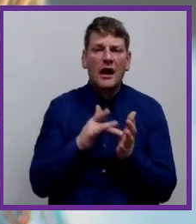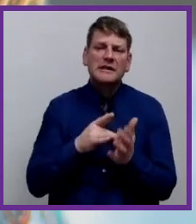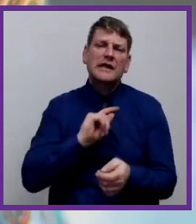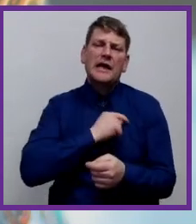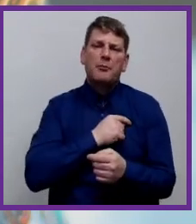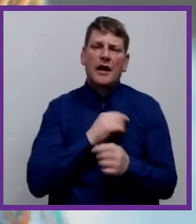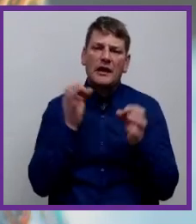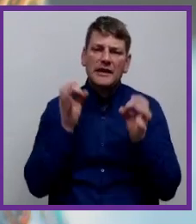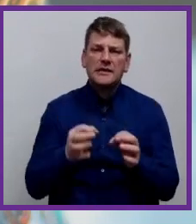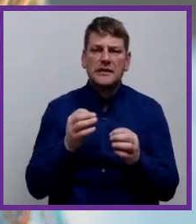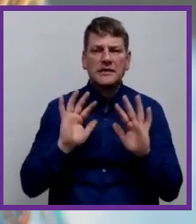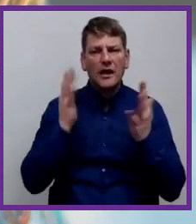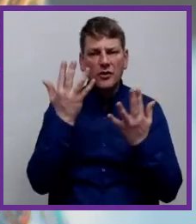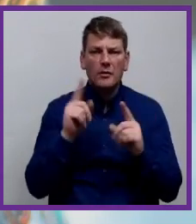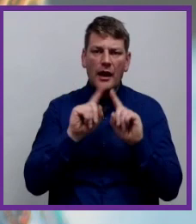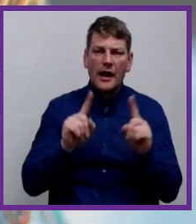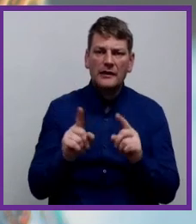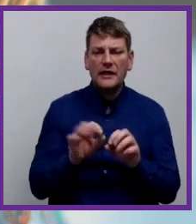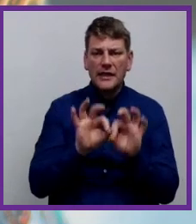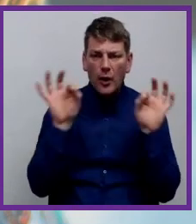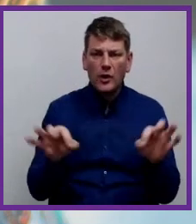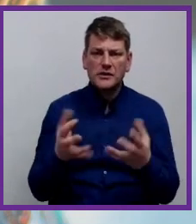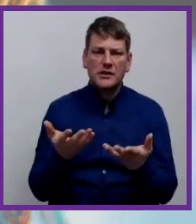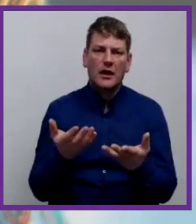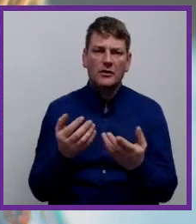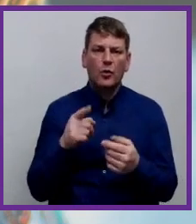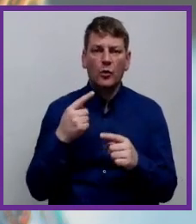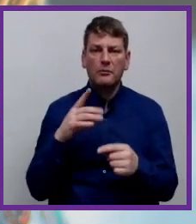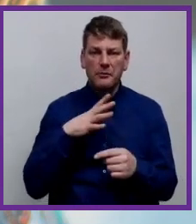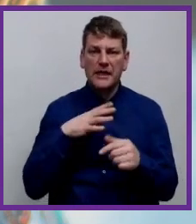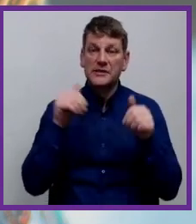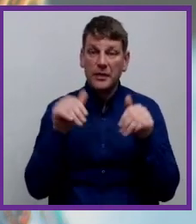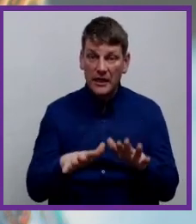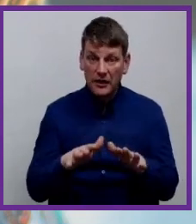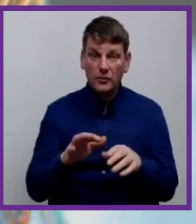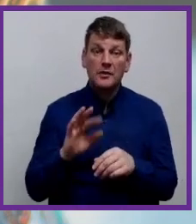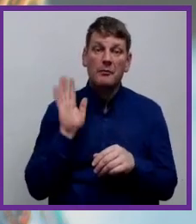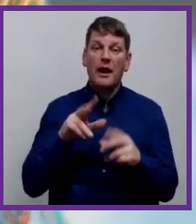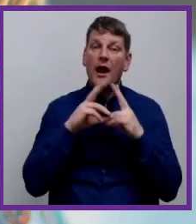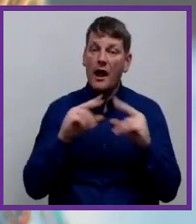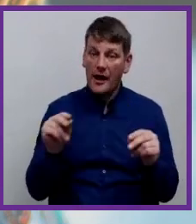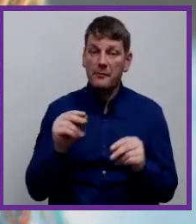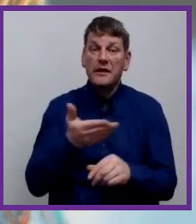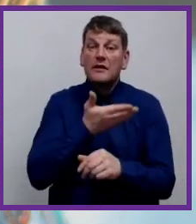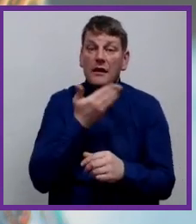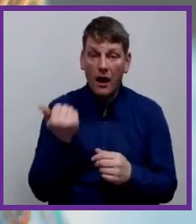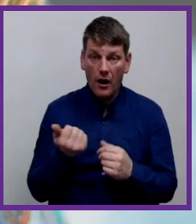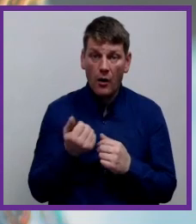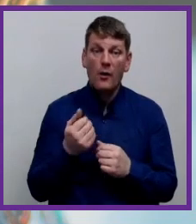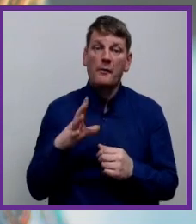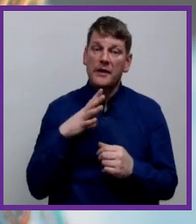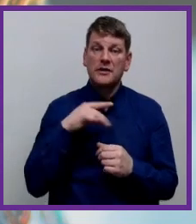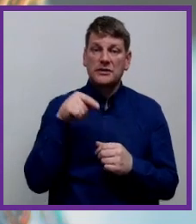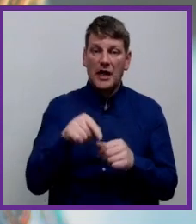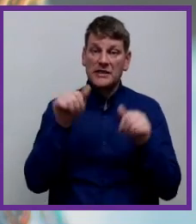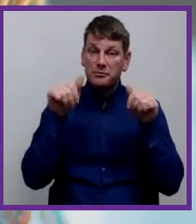tiesisks gadījums un lieta ierosināt un arī bijis spriedums. Un par laimi jāsaka tā, ka nav bijis šāds